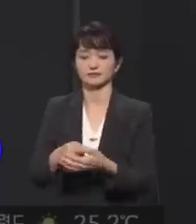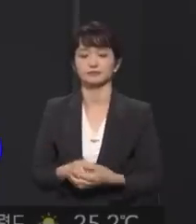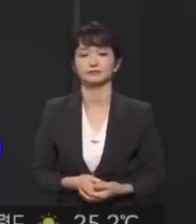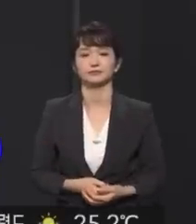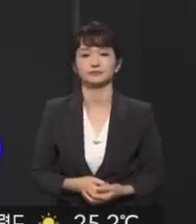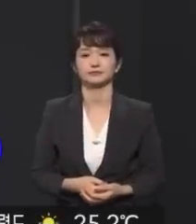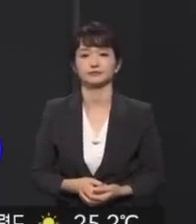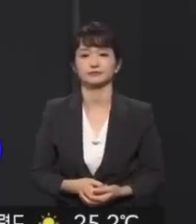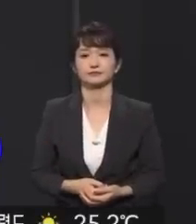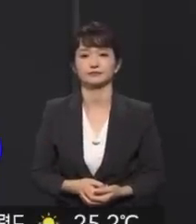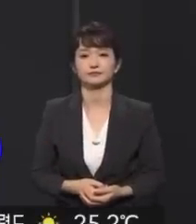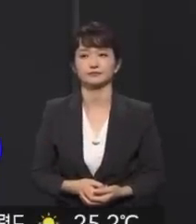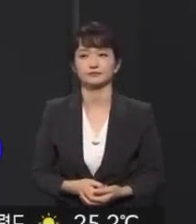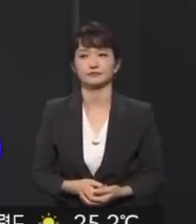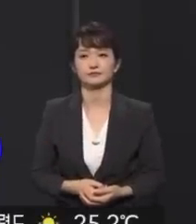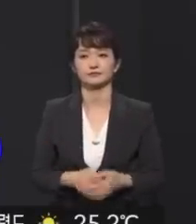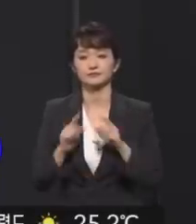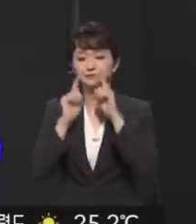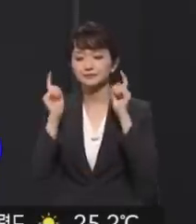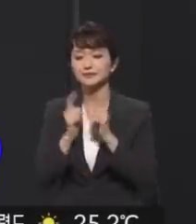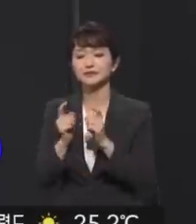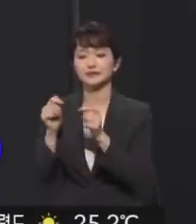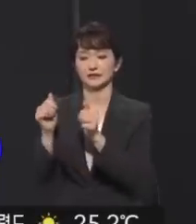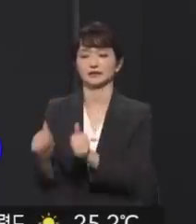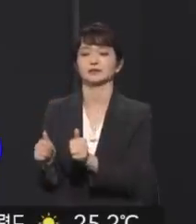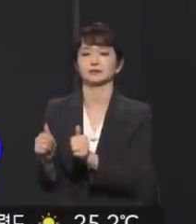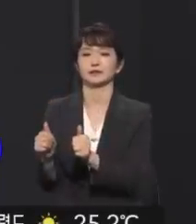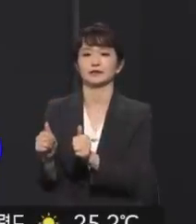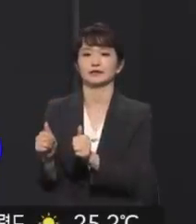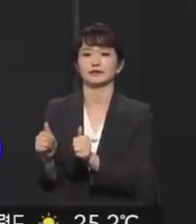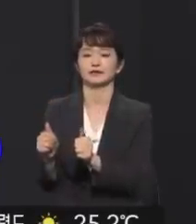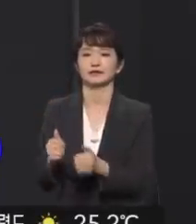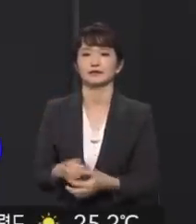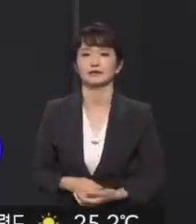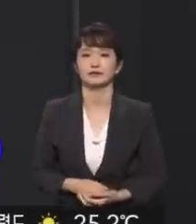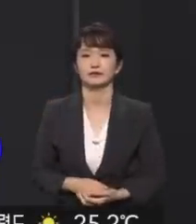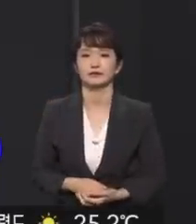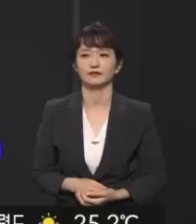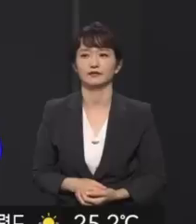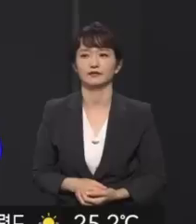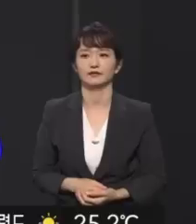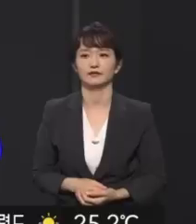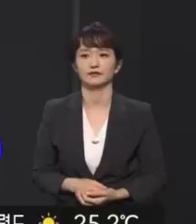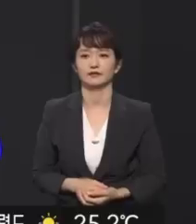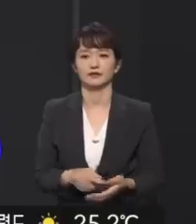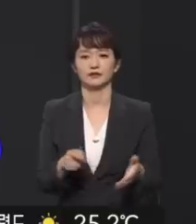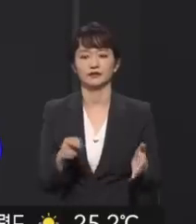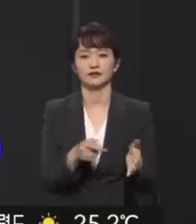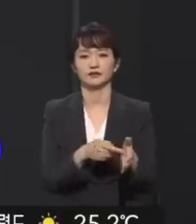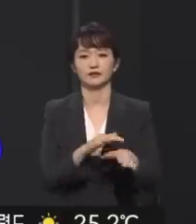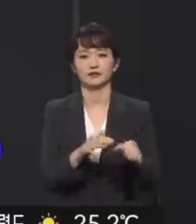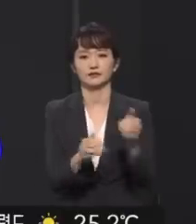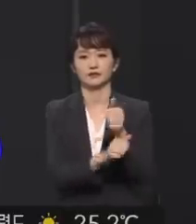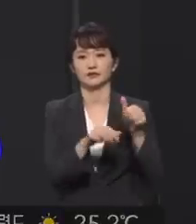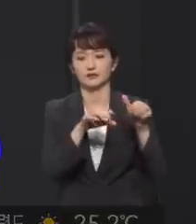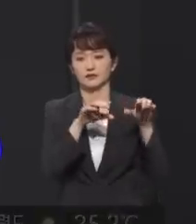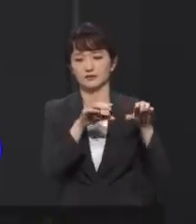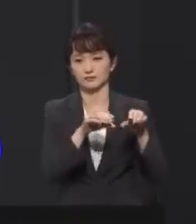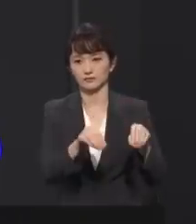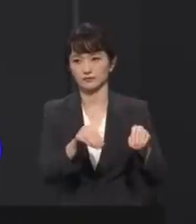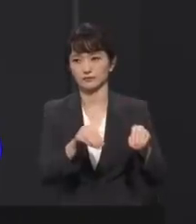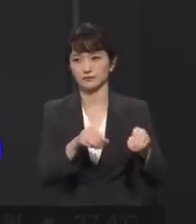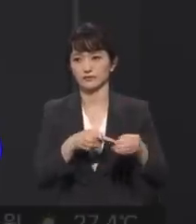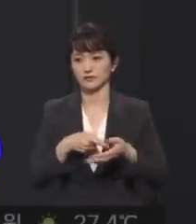결론은 제가 볼 때 이 민사 재판의 에 가처분 인용 이냐 의 여부를 판단하는 재판부가